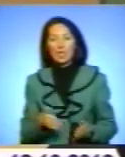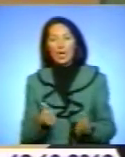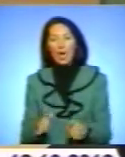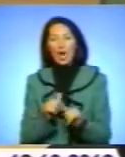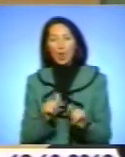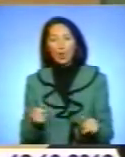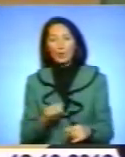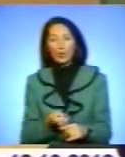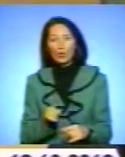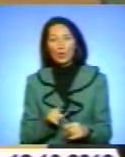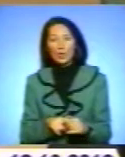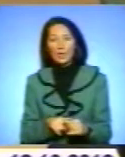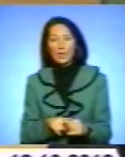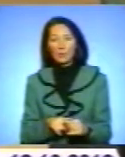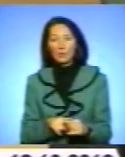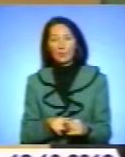розвитку – це